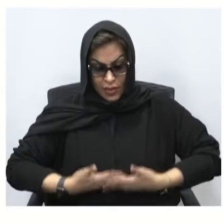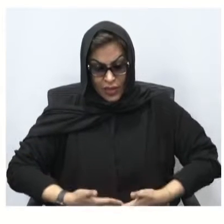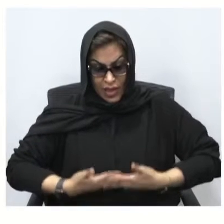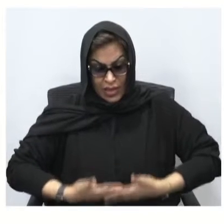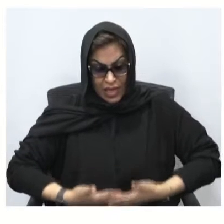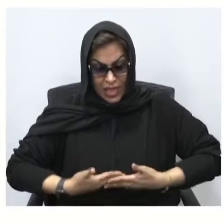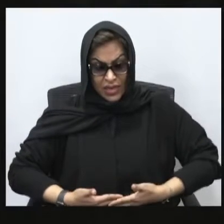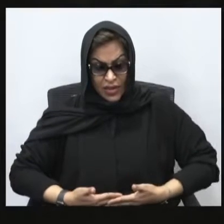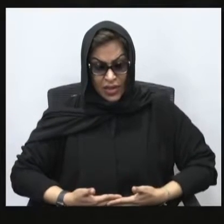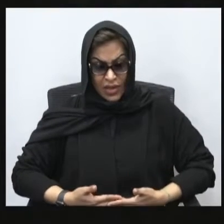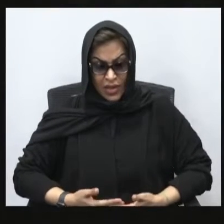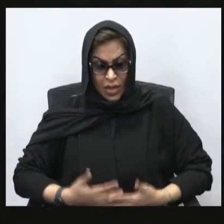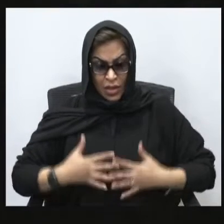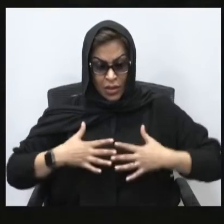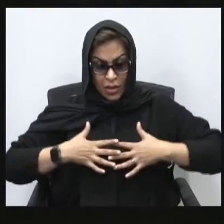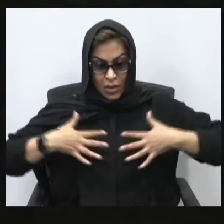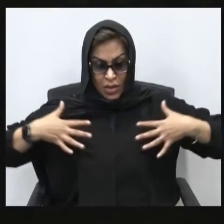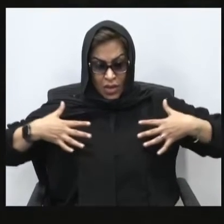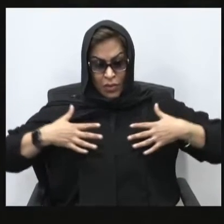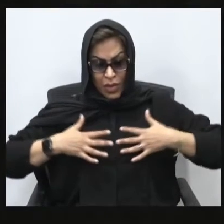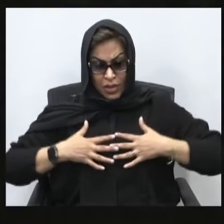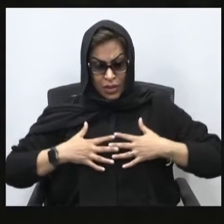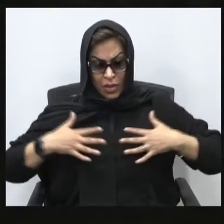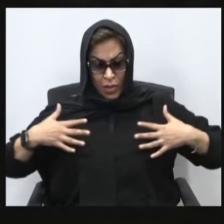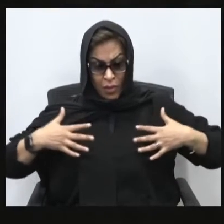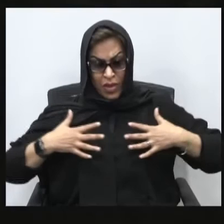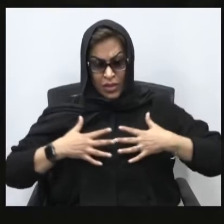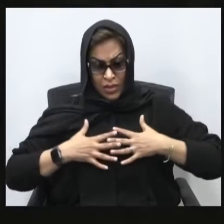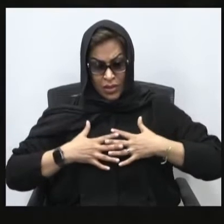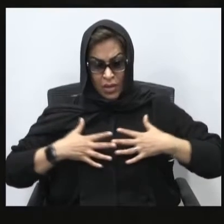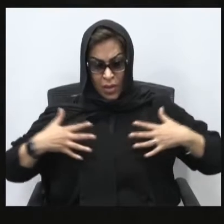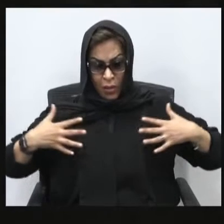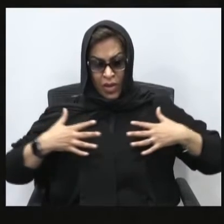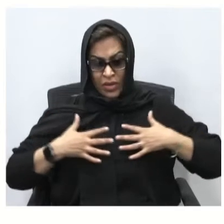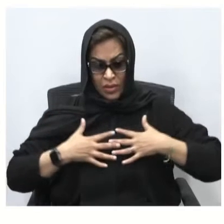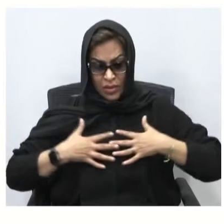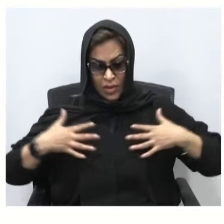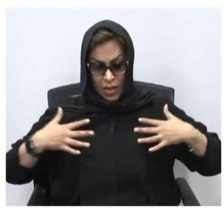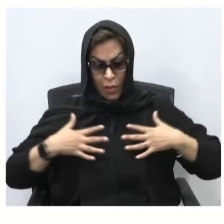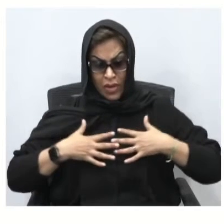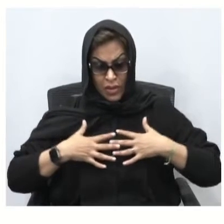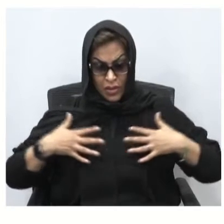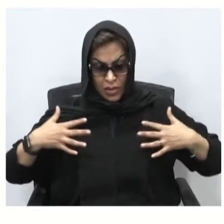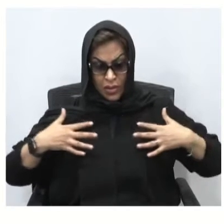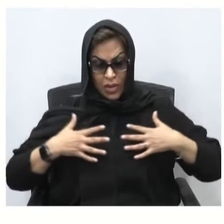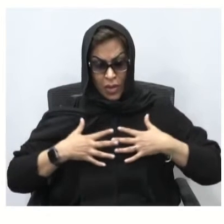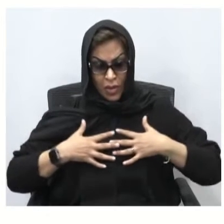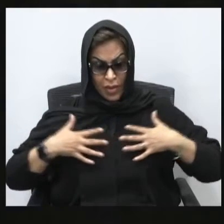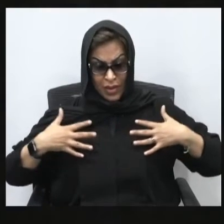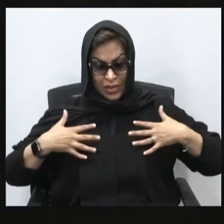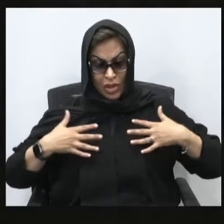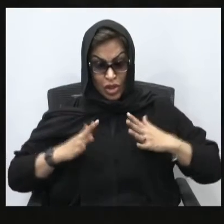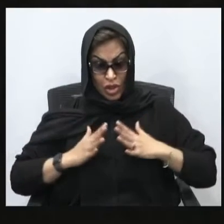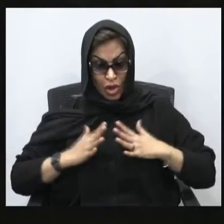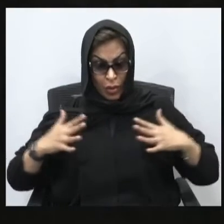نزل الاسفل ماذا يحدث التجويف الصدري لاحظوا ماذا يعني ذلك على الجانبين يزداد